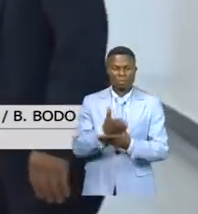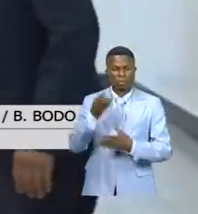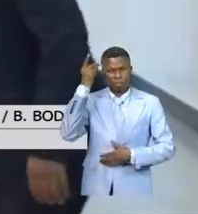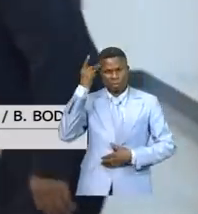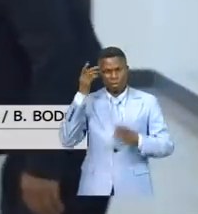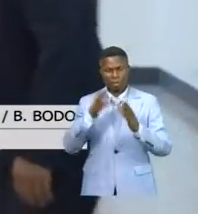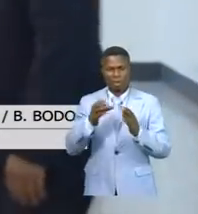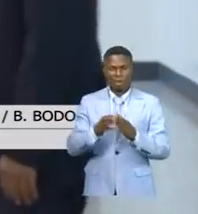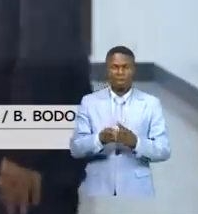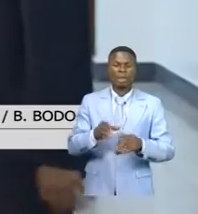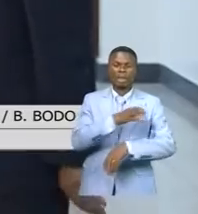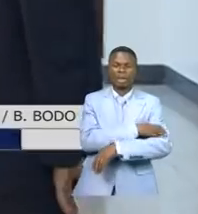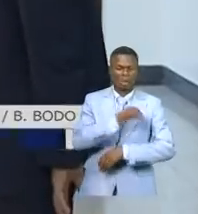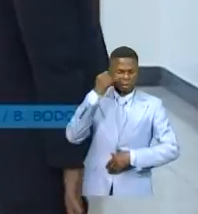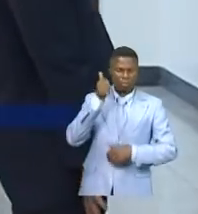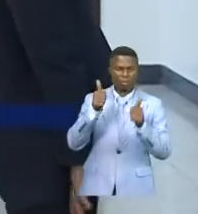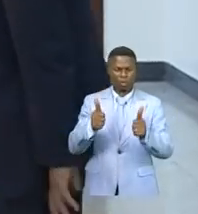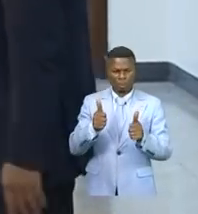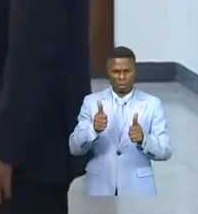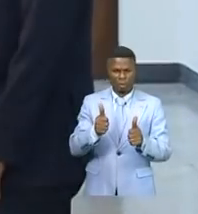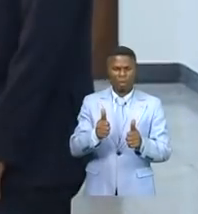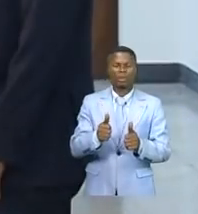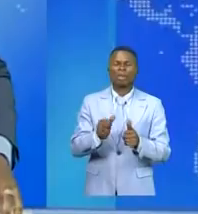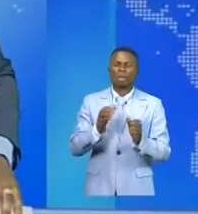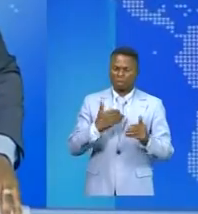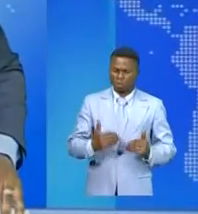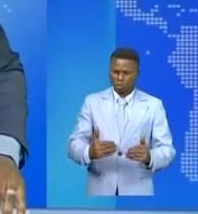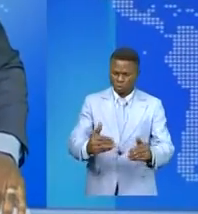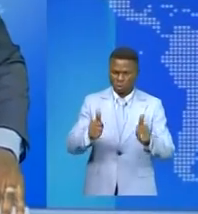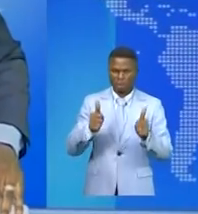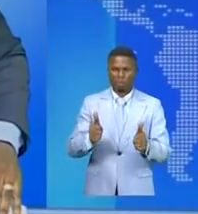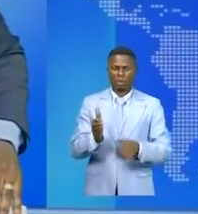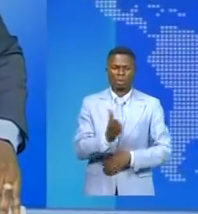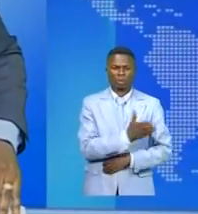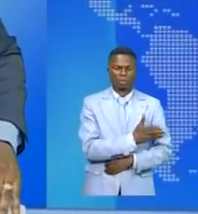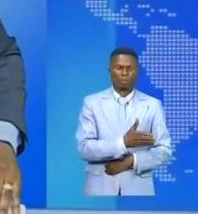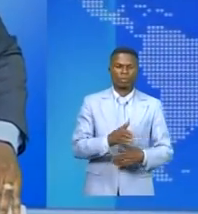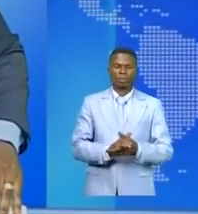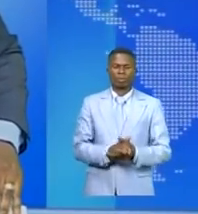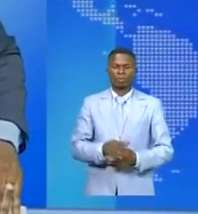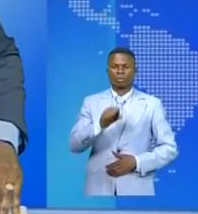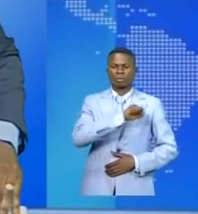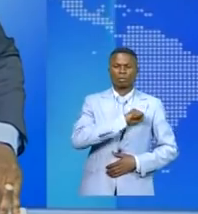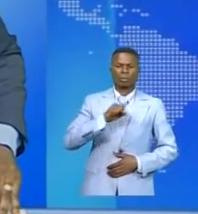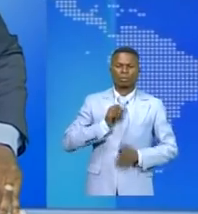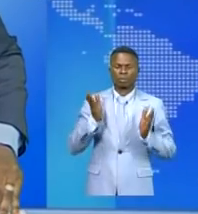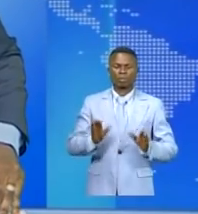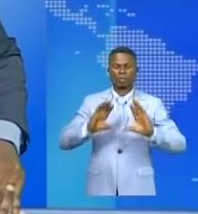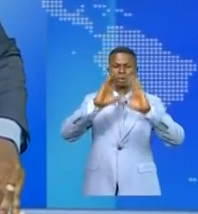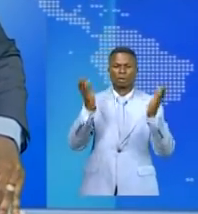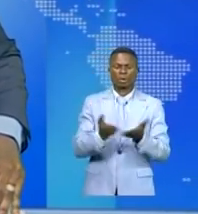Kinshasa et Moscou sont au beau fixe et en doivent être entretenues. et à la Chambre haute du Parlement. La